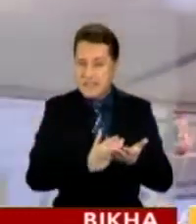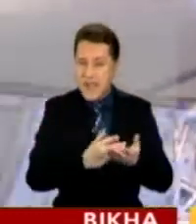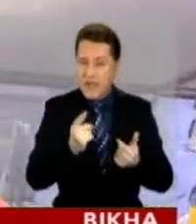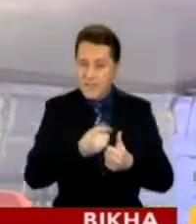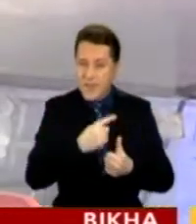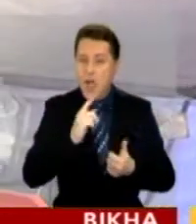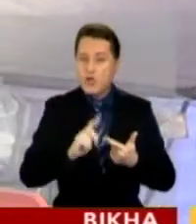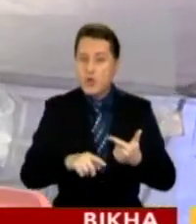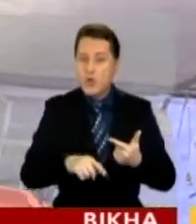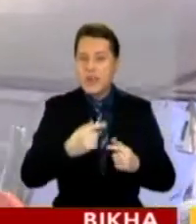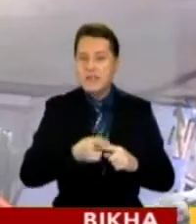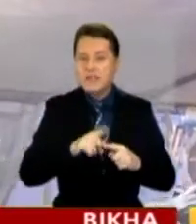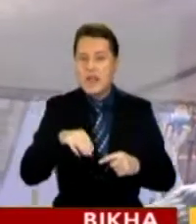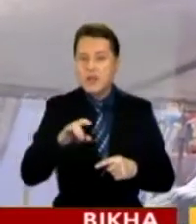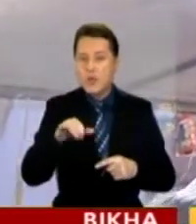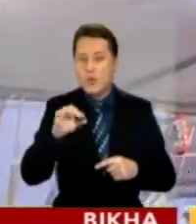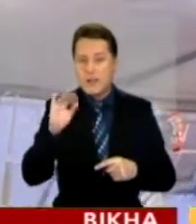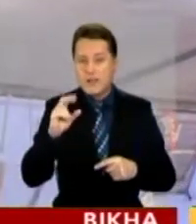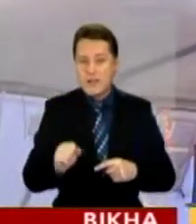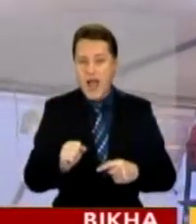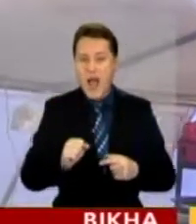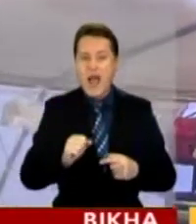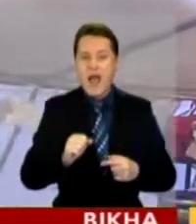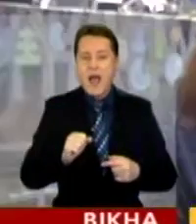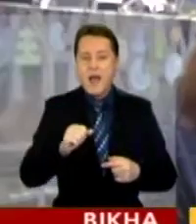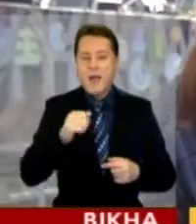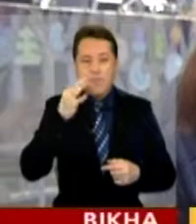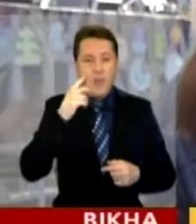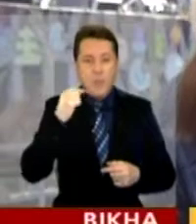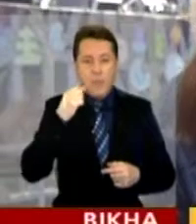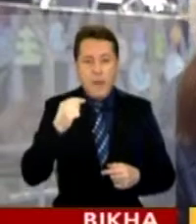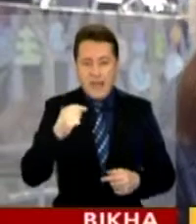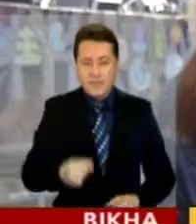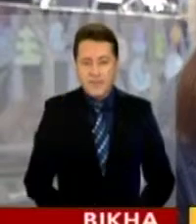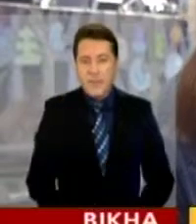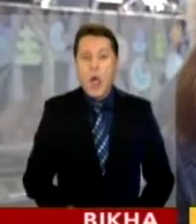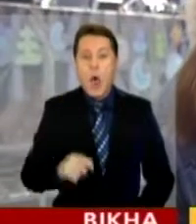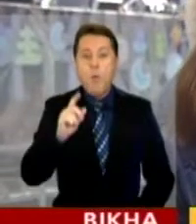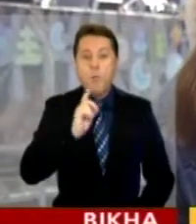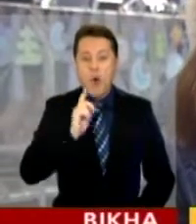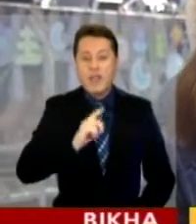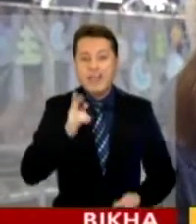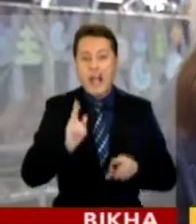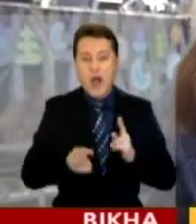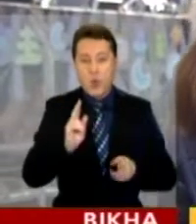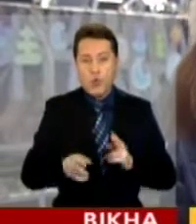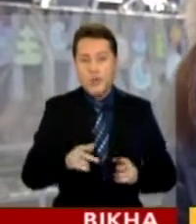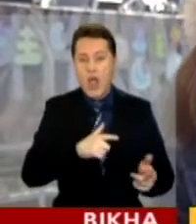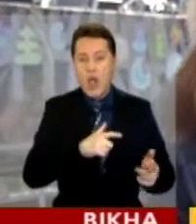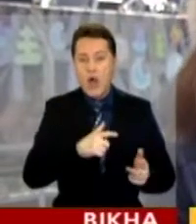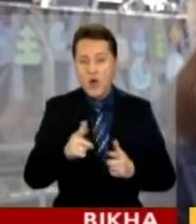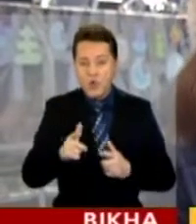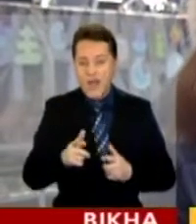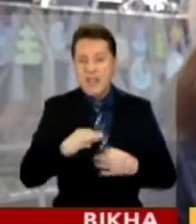друге – це є дробина, горіхи і мід. І поки на кухнях Євромайдану готували святкову вечерю, сцену